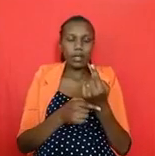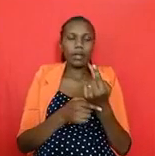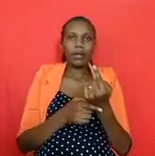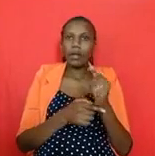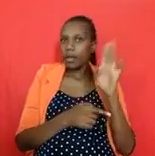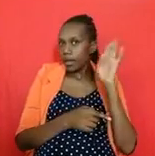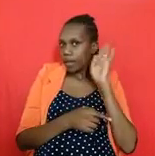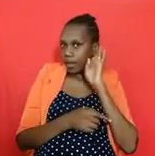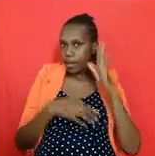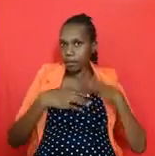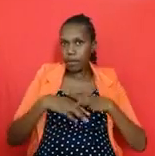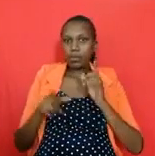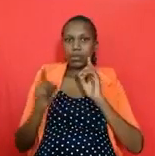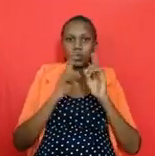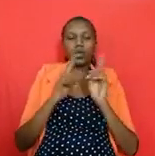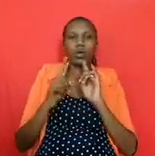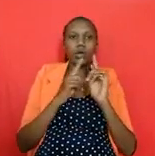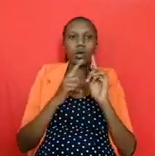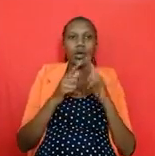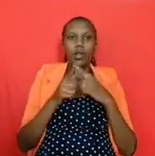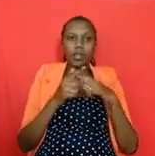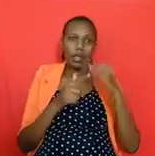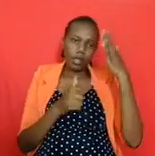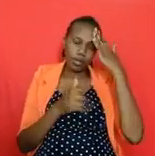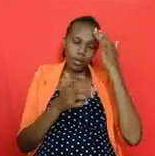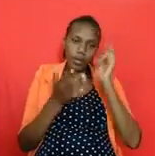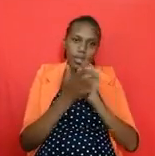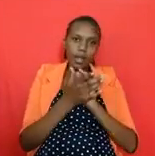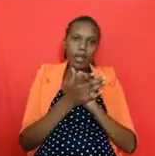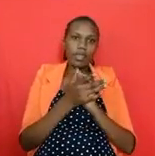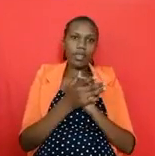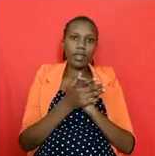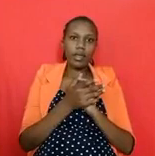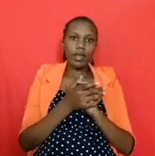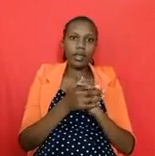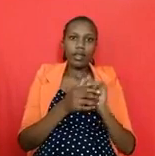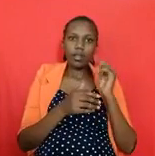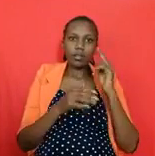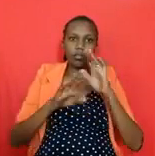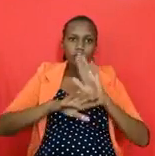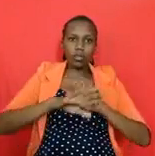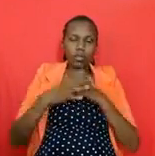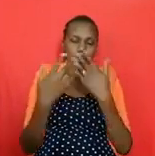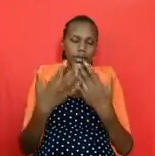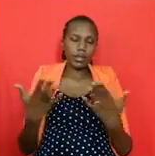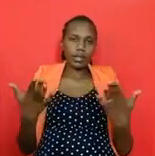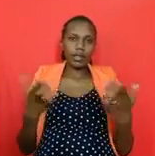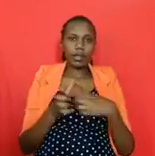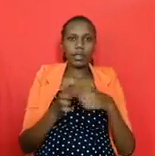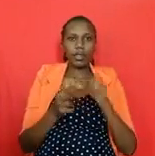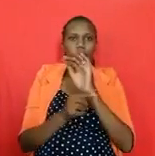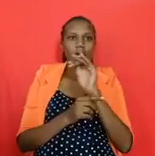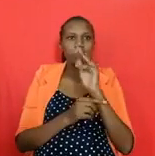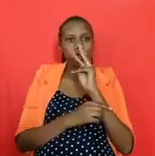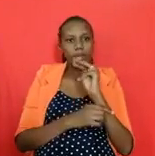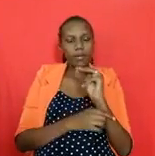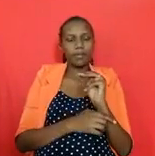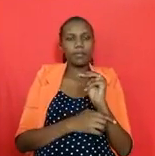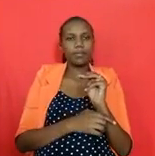akĩigua magĩciira na amenya atĩ nĩ macokeire ũhoro mwega akĩmũũria